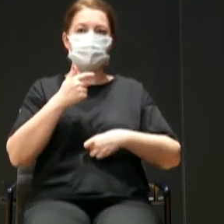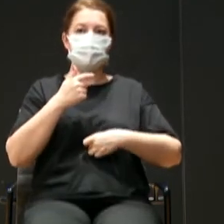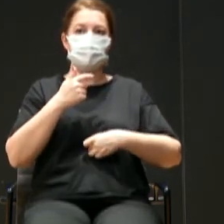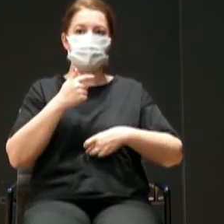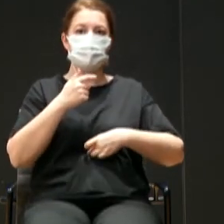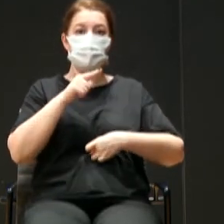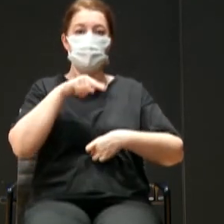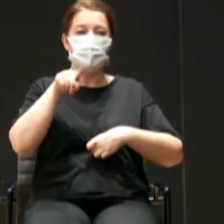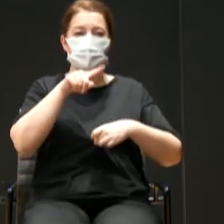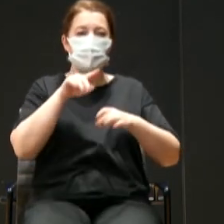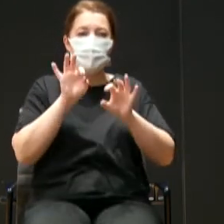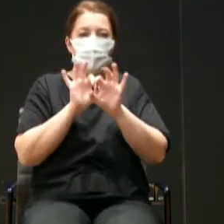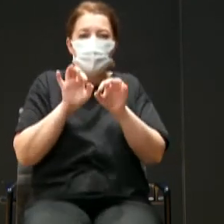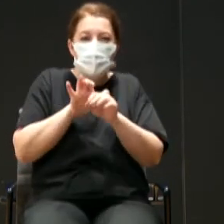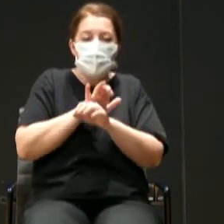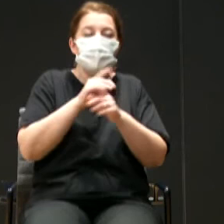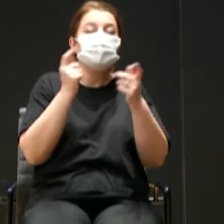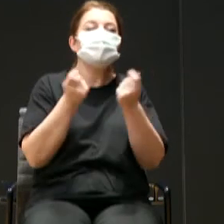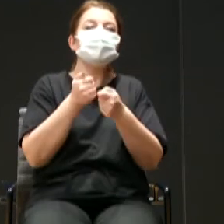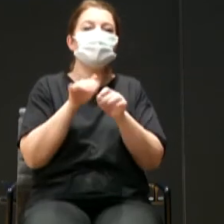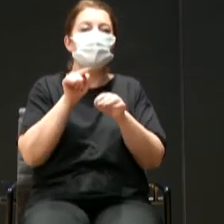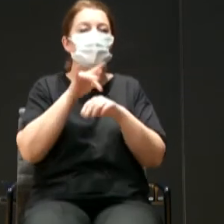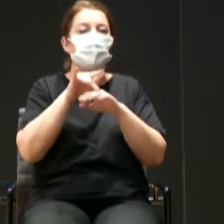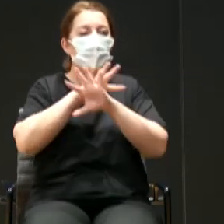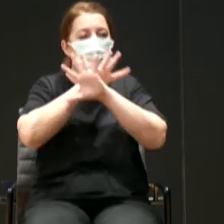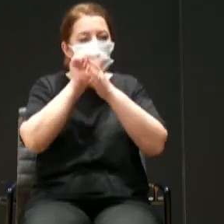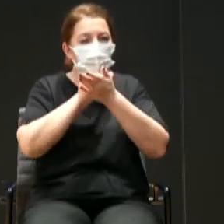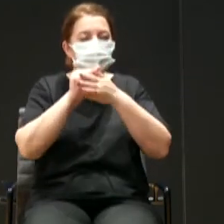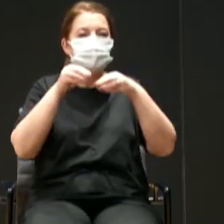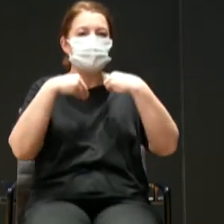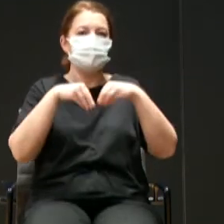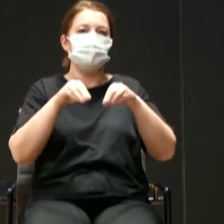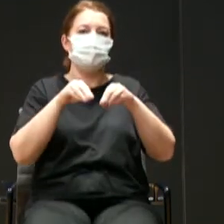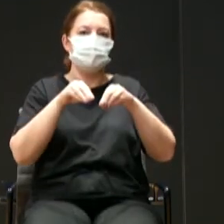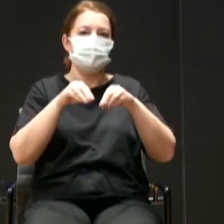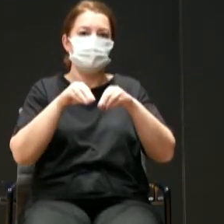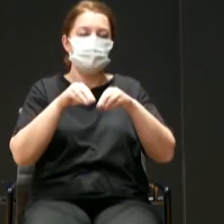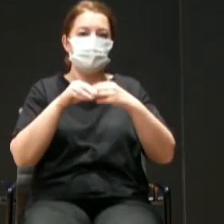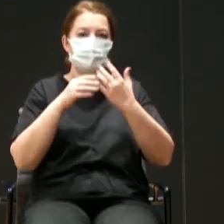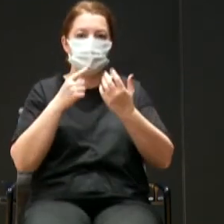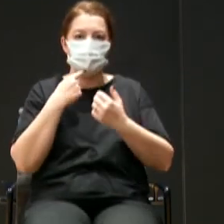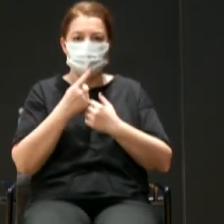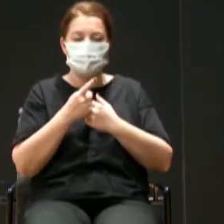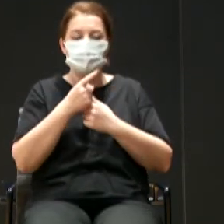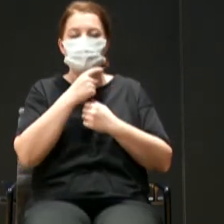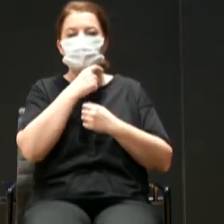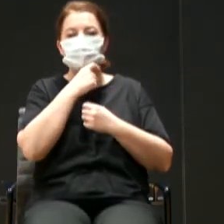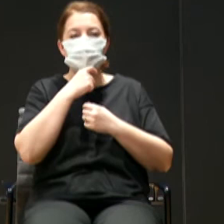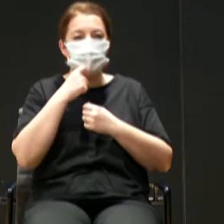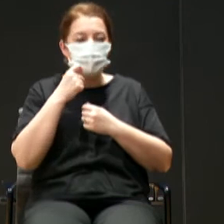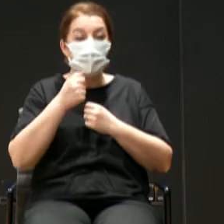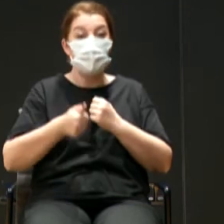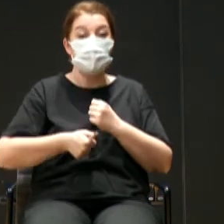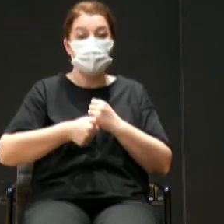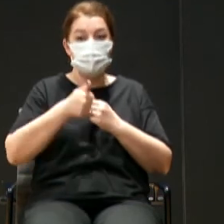Bunları örtmeye çalışmayın. Bu ülkenin her şeyi satıldı diyorum. Ya arkadaş bunda yanlış var mı? Eski